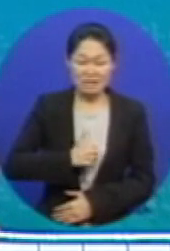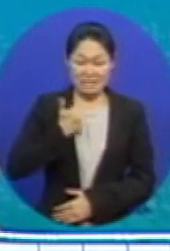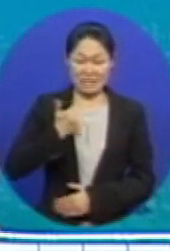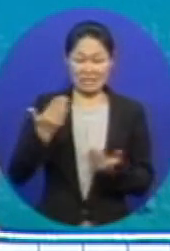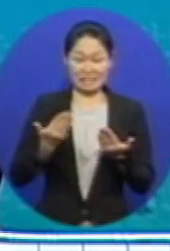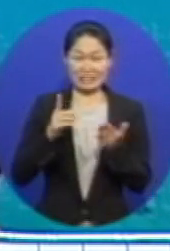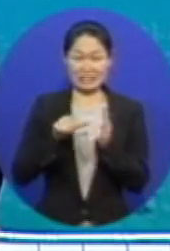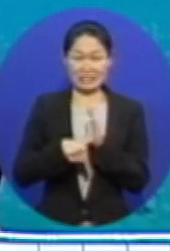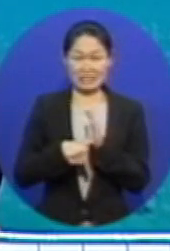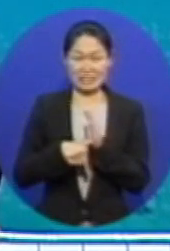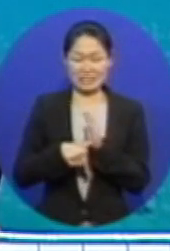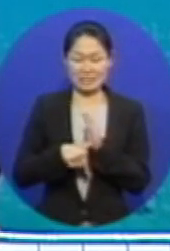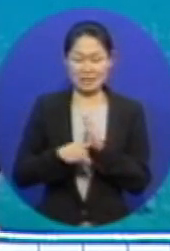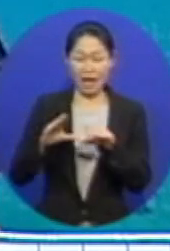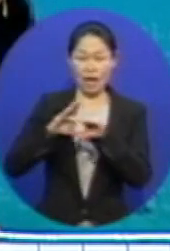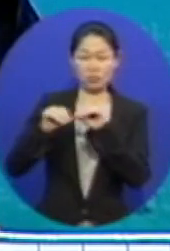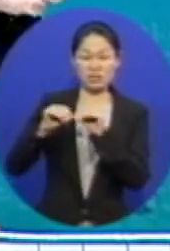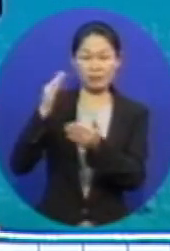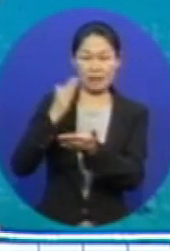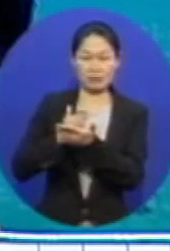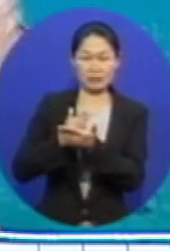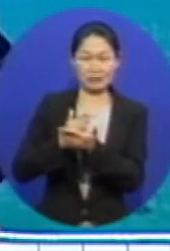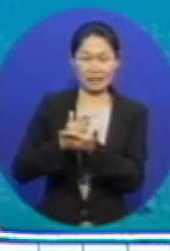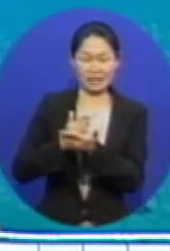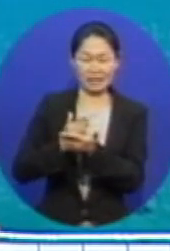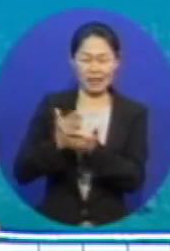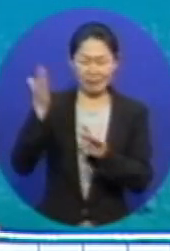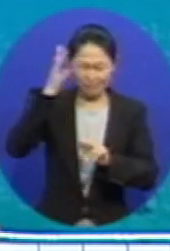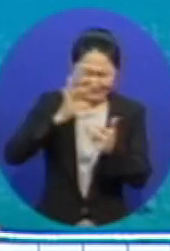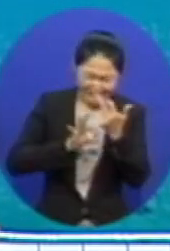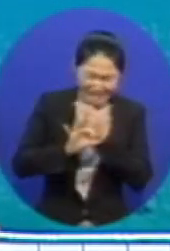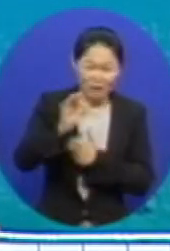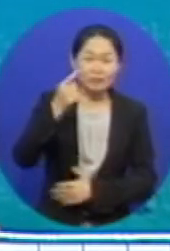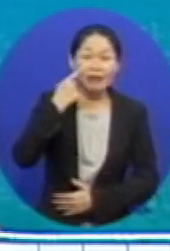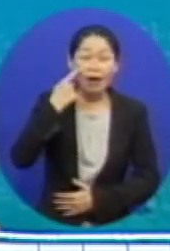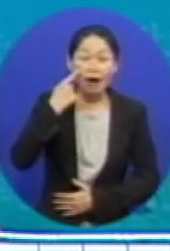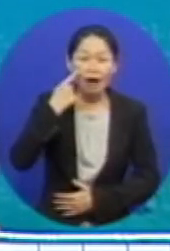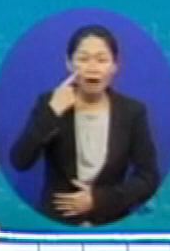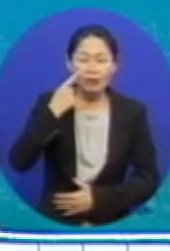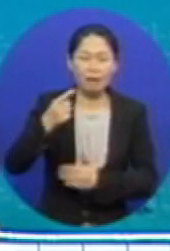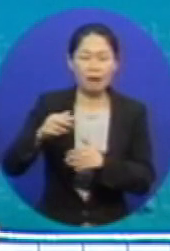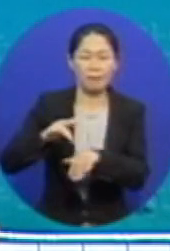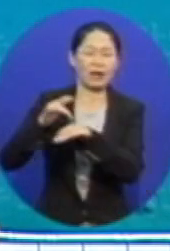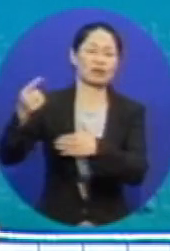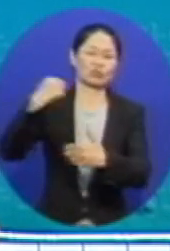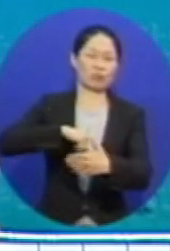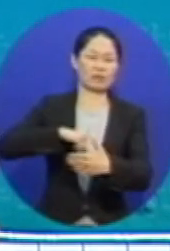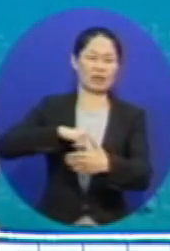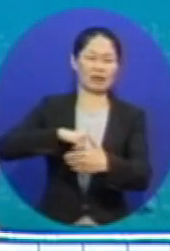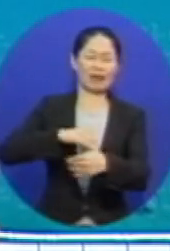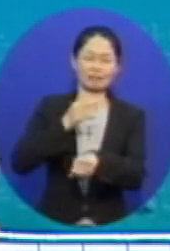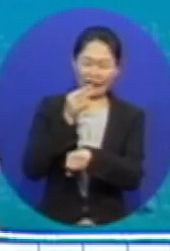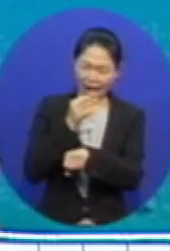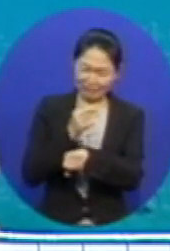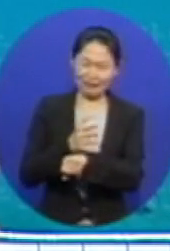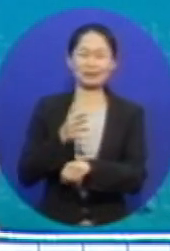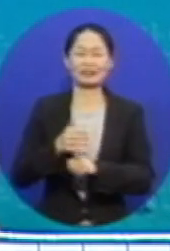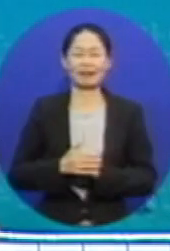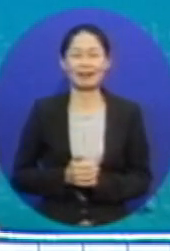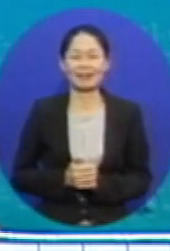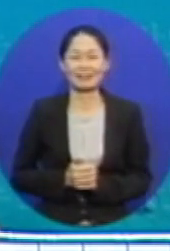풀지 말고 그냥 그날 밤을 지내요 그러면 들어와요 간단해요